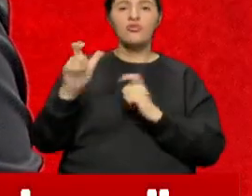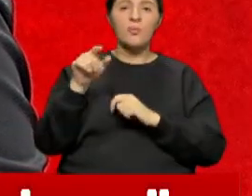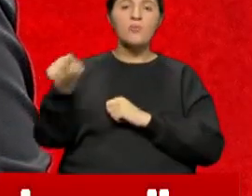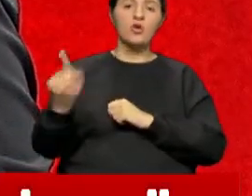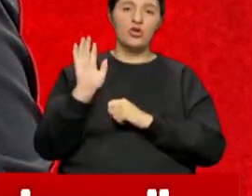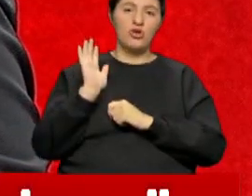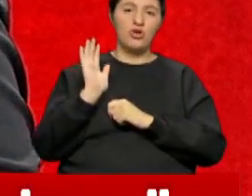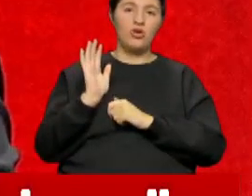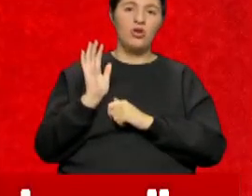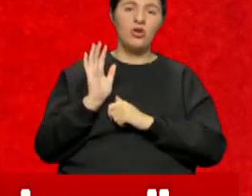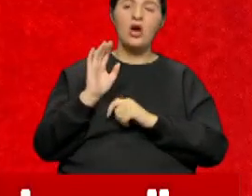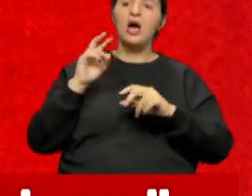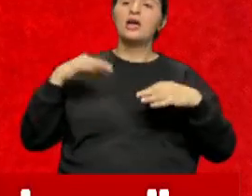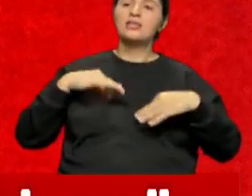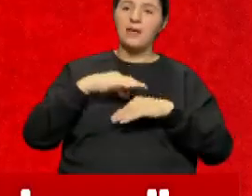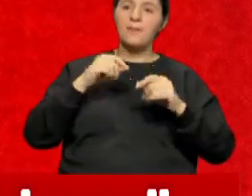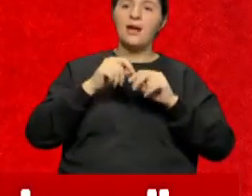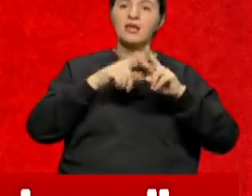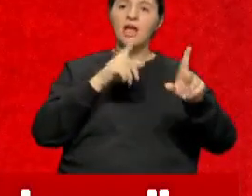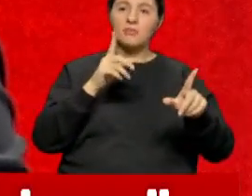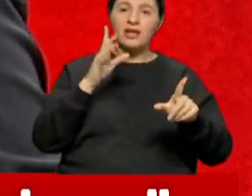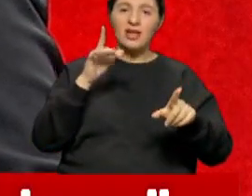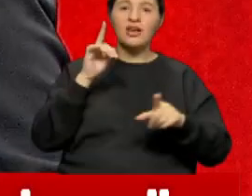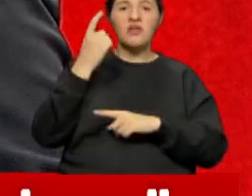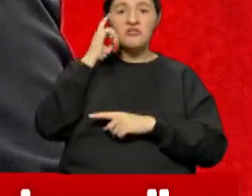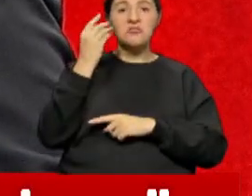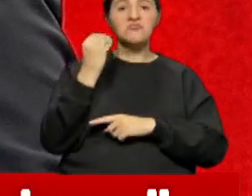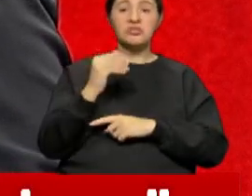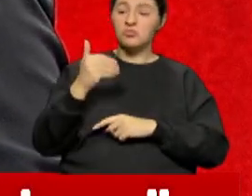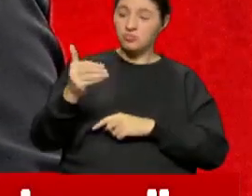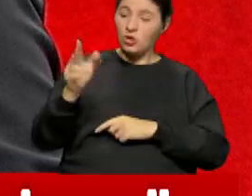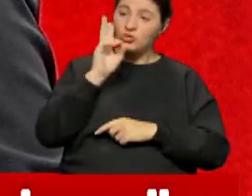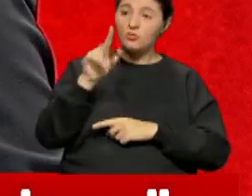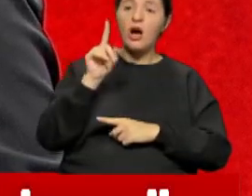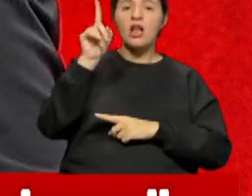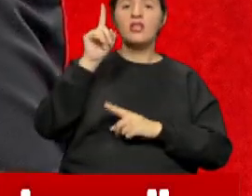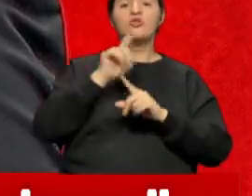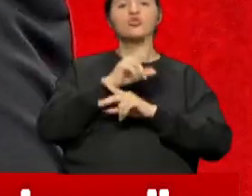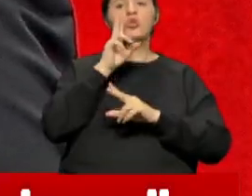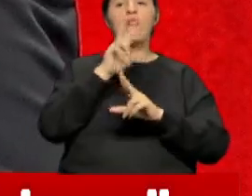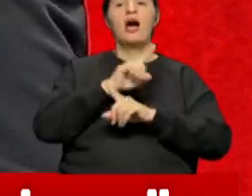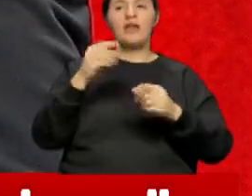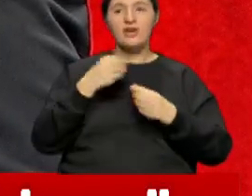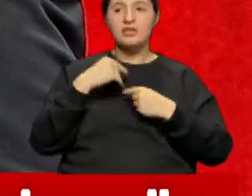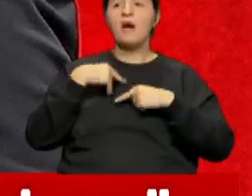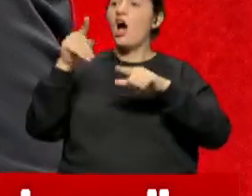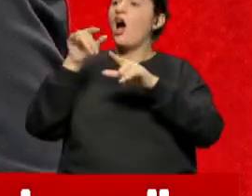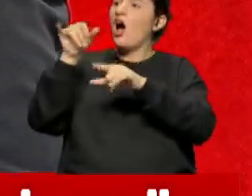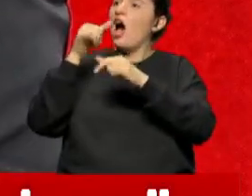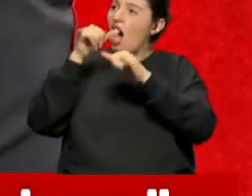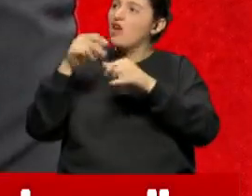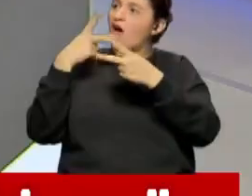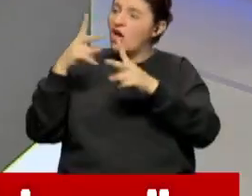aslında Sayın Berat Albayrak ferasetliymiş Aslında Allah sonumuzu hayır etsin dedi Ben aynı açıklamanın bu